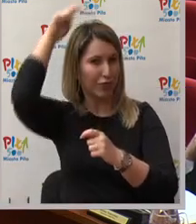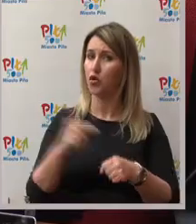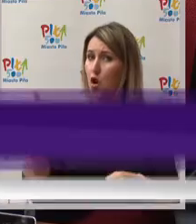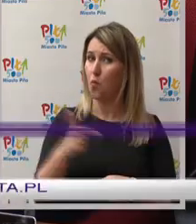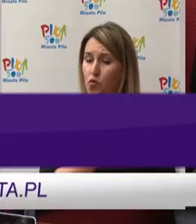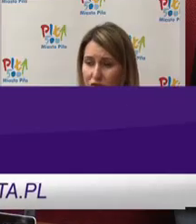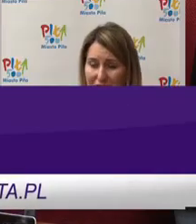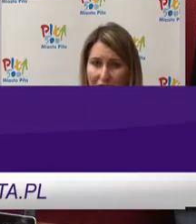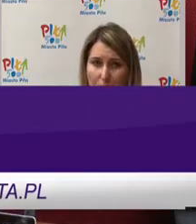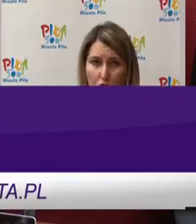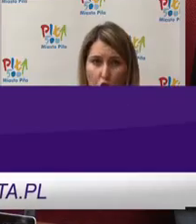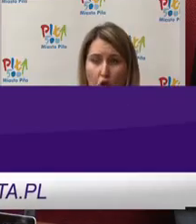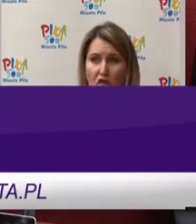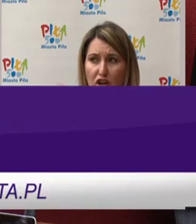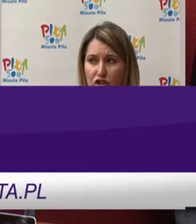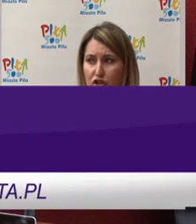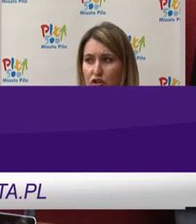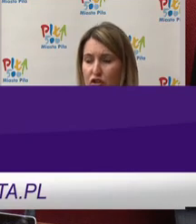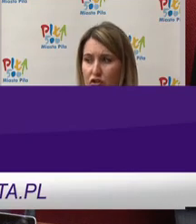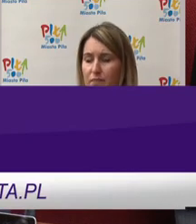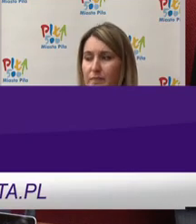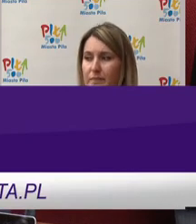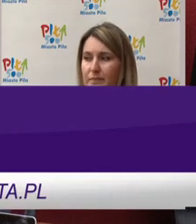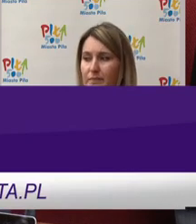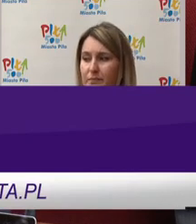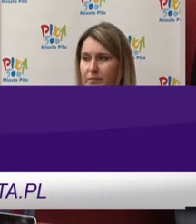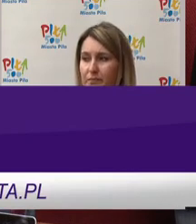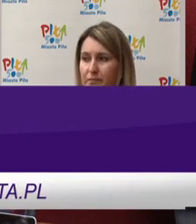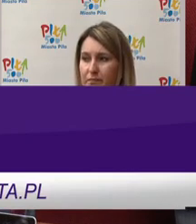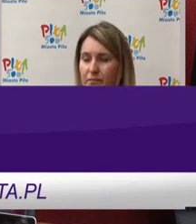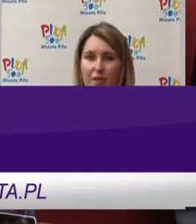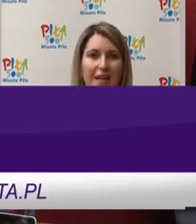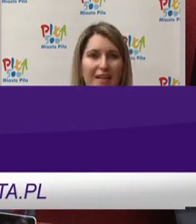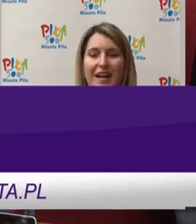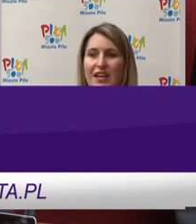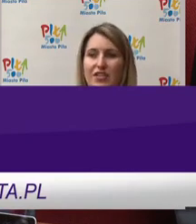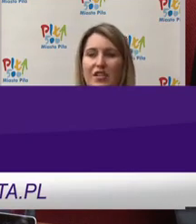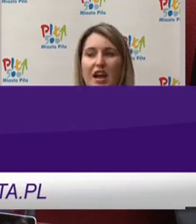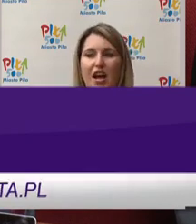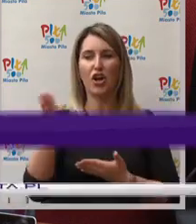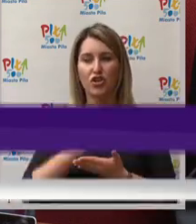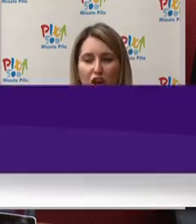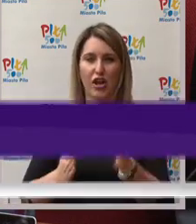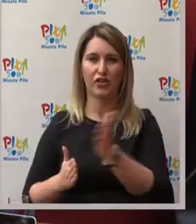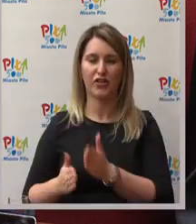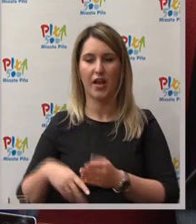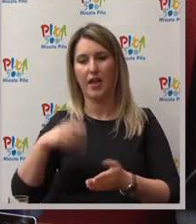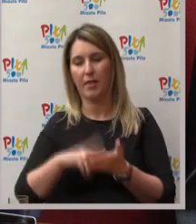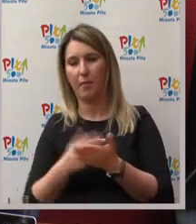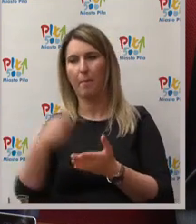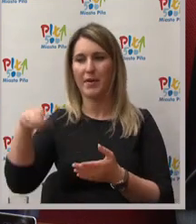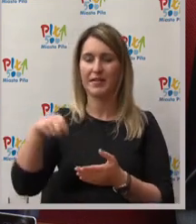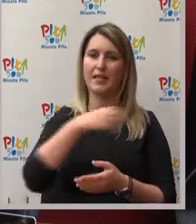Konstytucyjnego. Każdy szczebel władzy powinien realizować tylko te zadania, które nie mogą być skutecznie